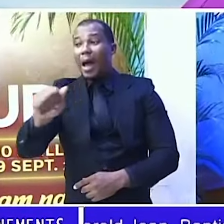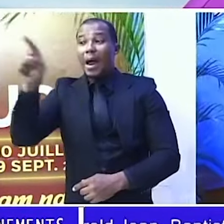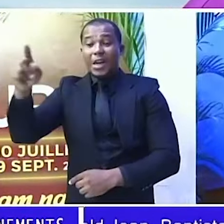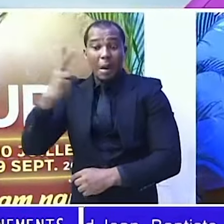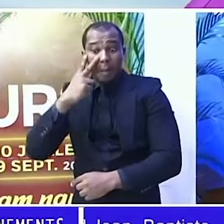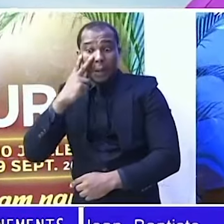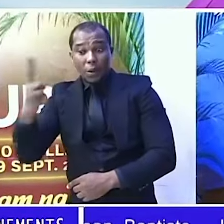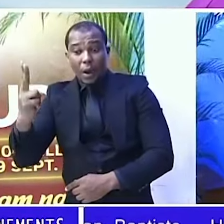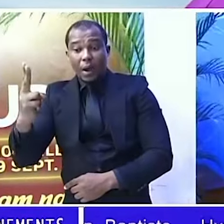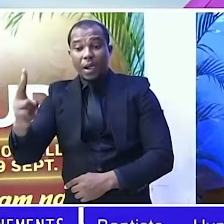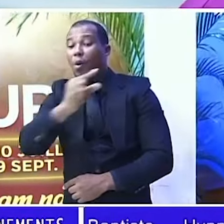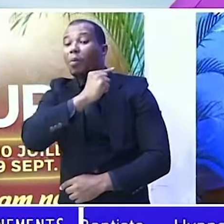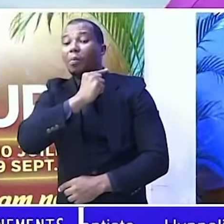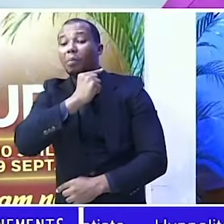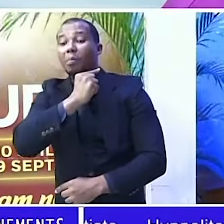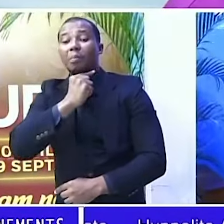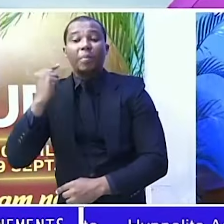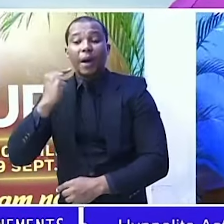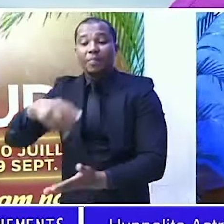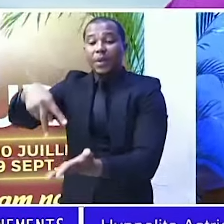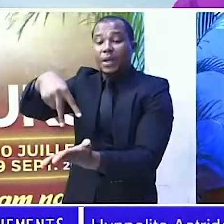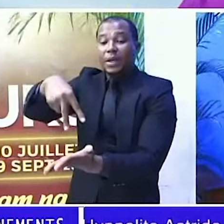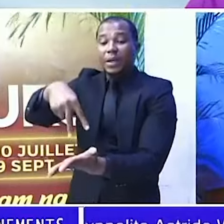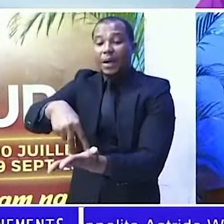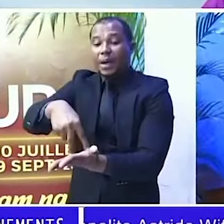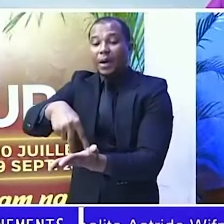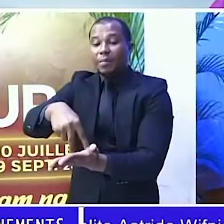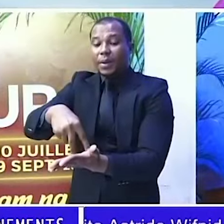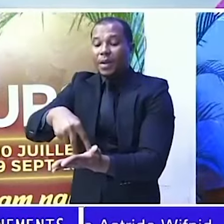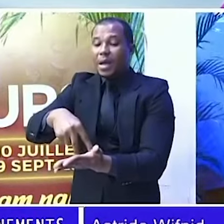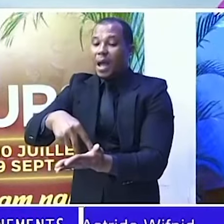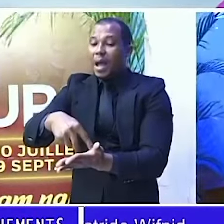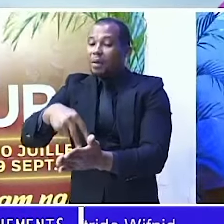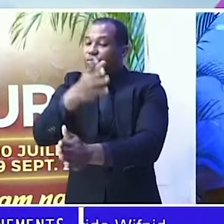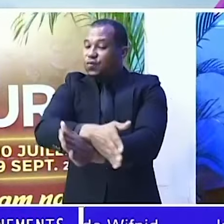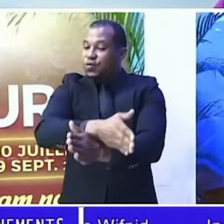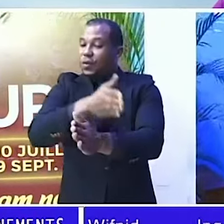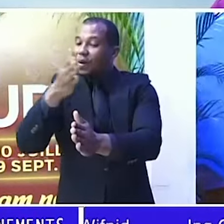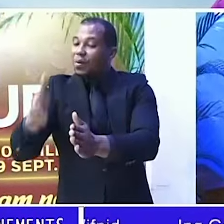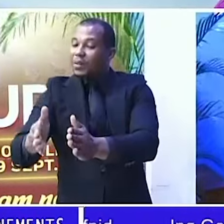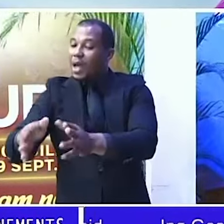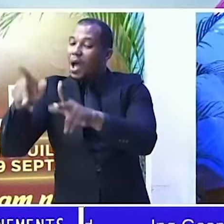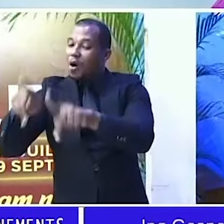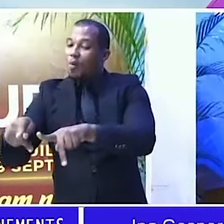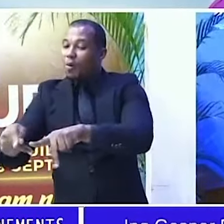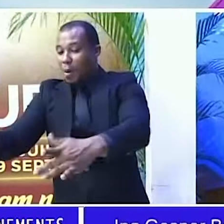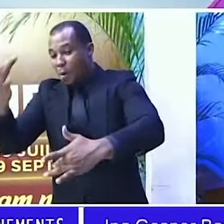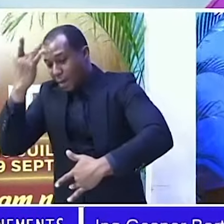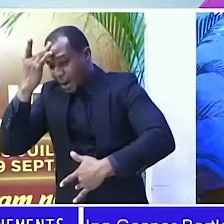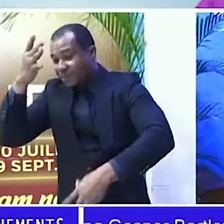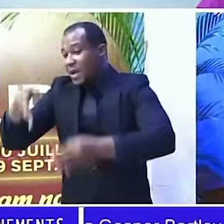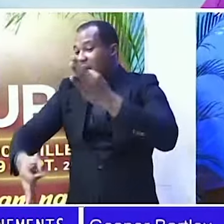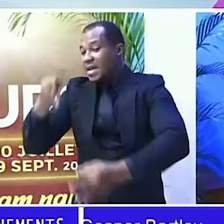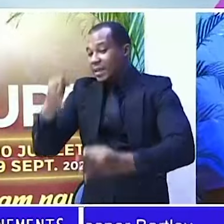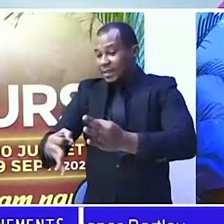ouais. Yon père qui campé beaucoup sur monde qui malade. On dit bon, si c'est yon